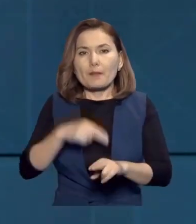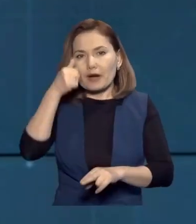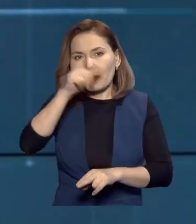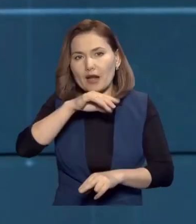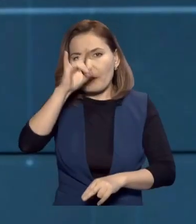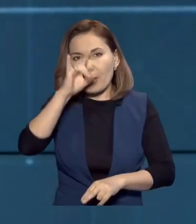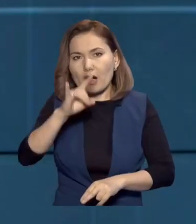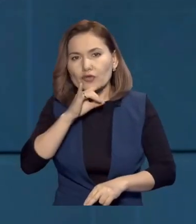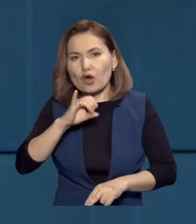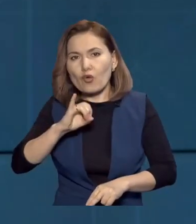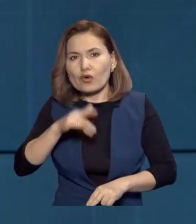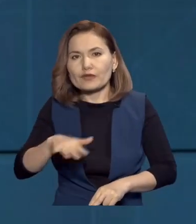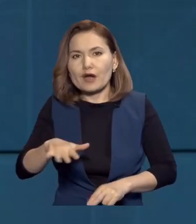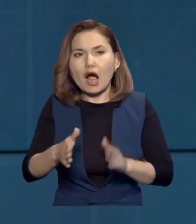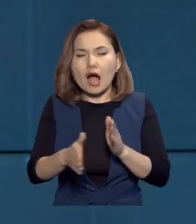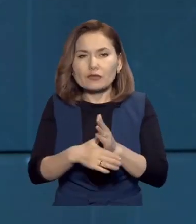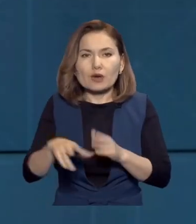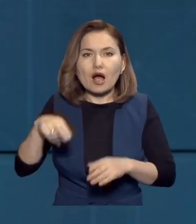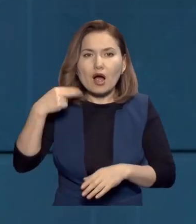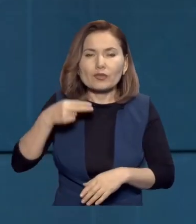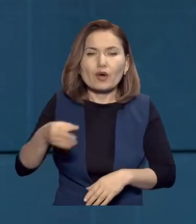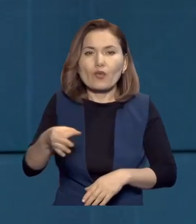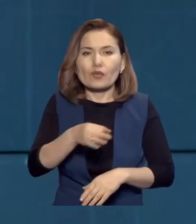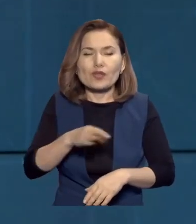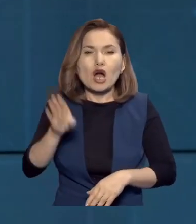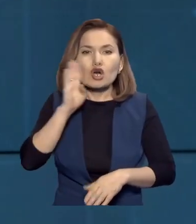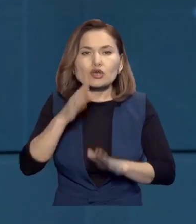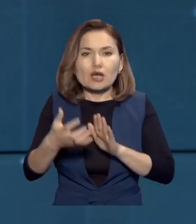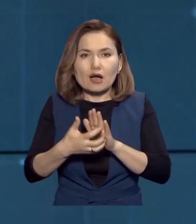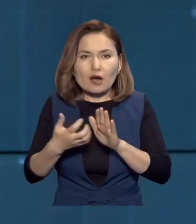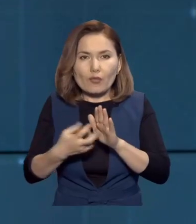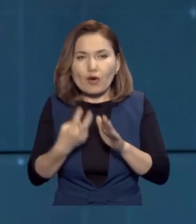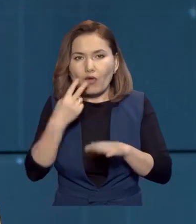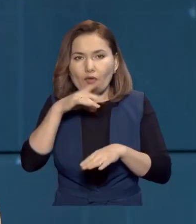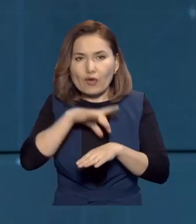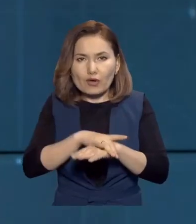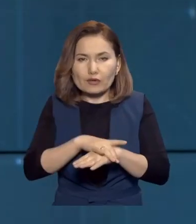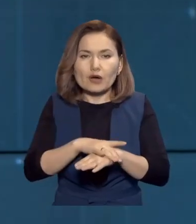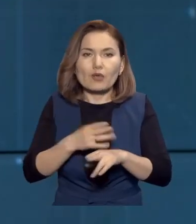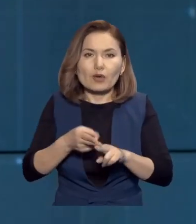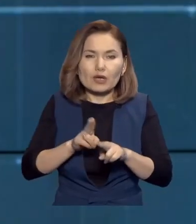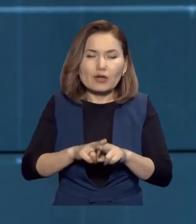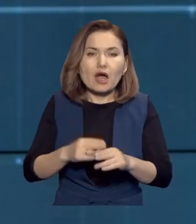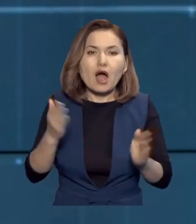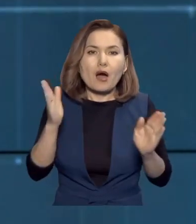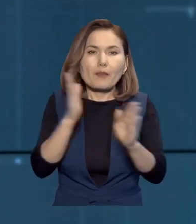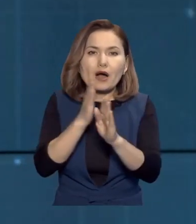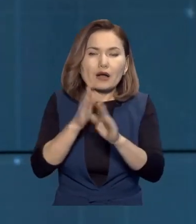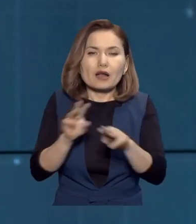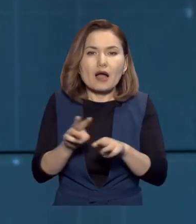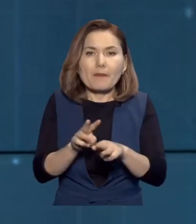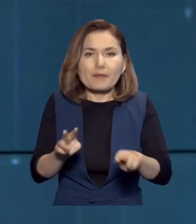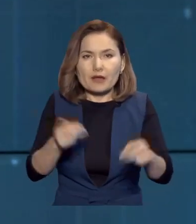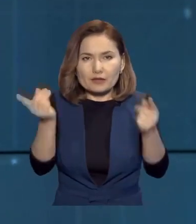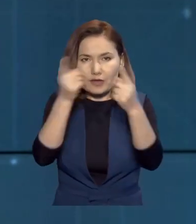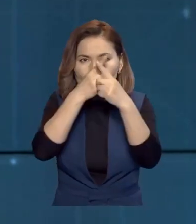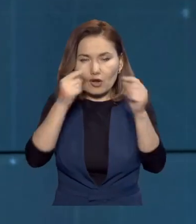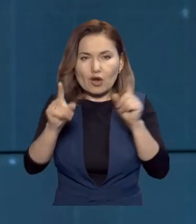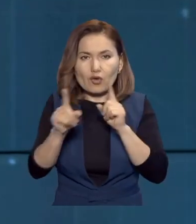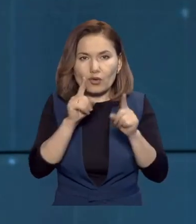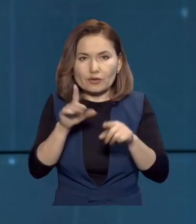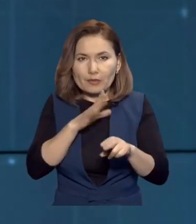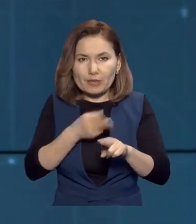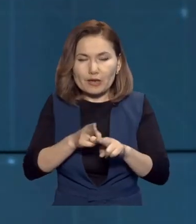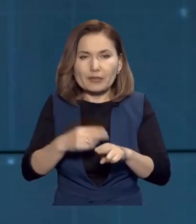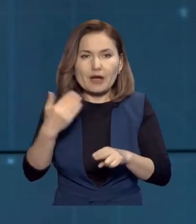Биыл еліміздің оңтүстік аймағы мен Атырау, Ақтөбе облыстарында су тапшылығы байқалуы мүмкін. Бұл туралы экология министрі алқа отырысында